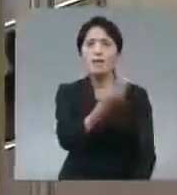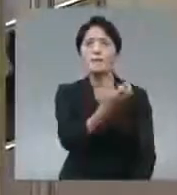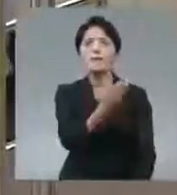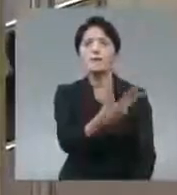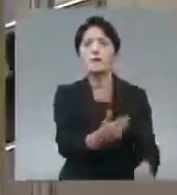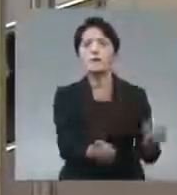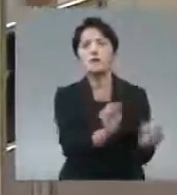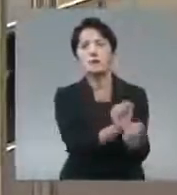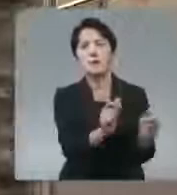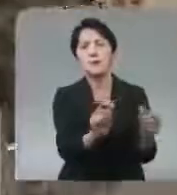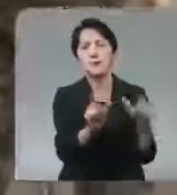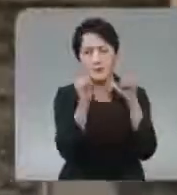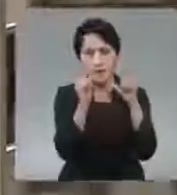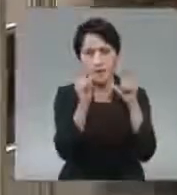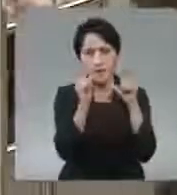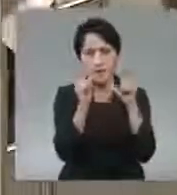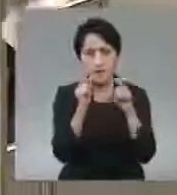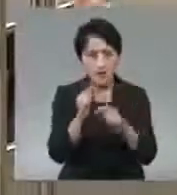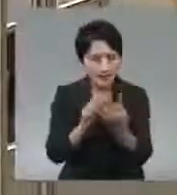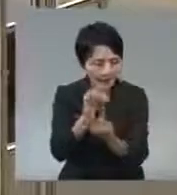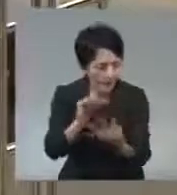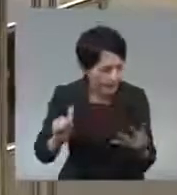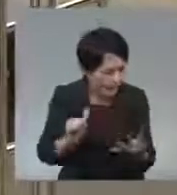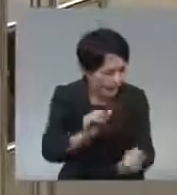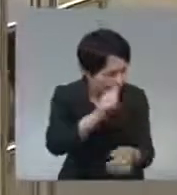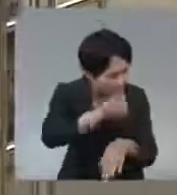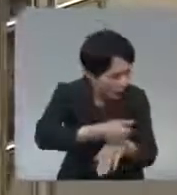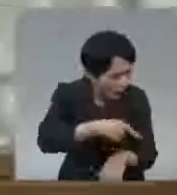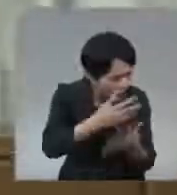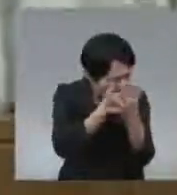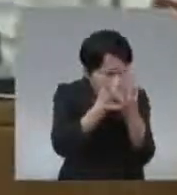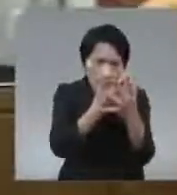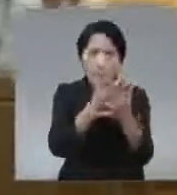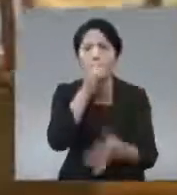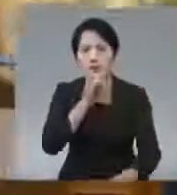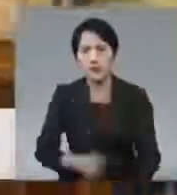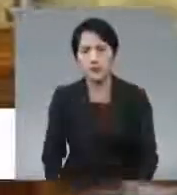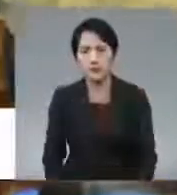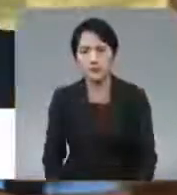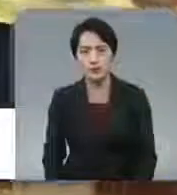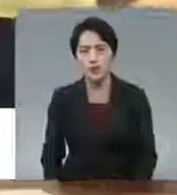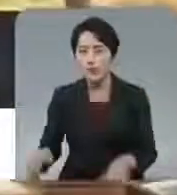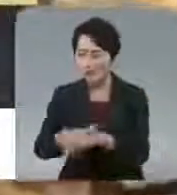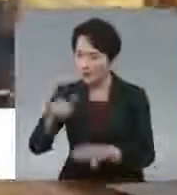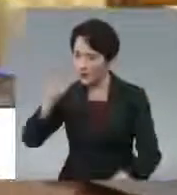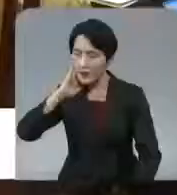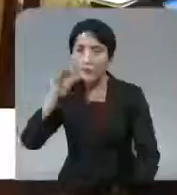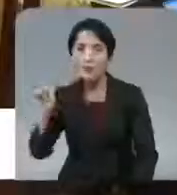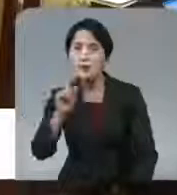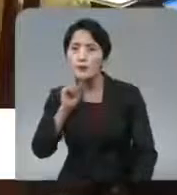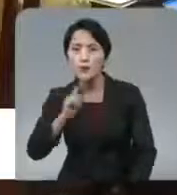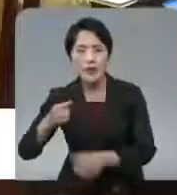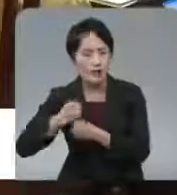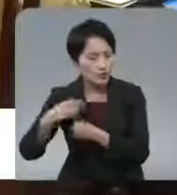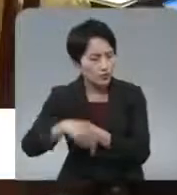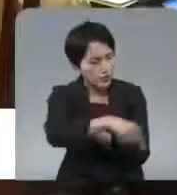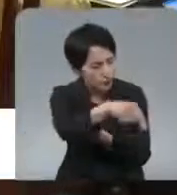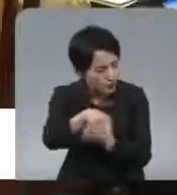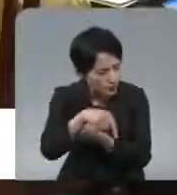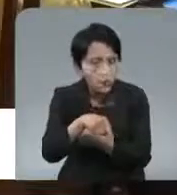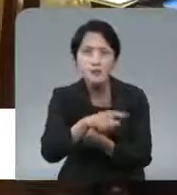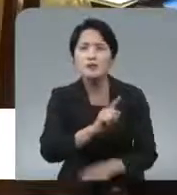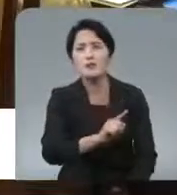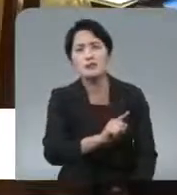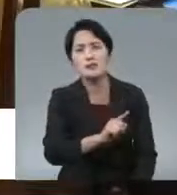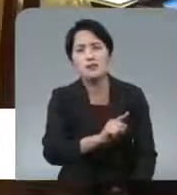kemudian menyampaikan bahwa meski pihak militer telah mengambil langkah sesuai perkembangan situasi namun langkah itu terasa kurang memadai bagi masyarakat